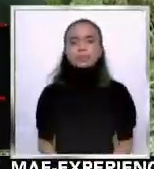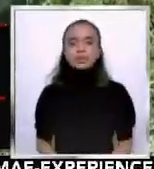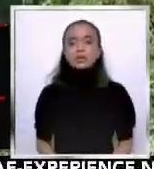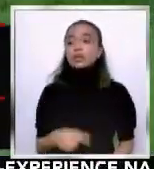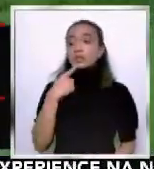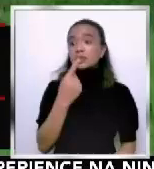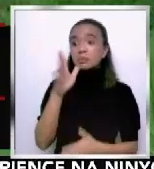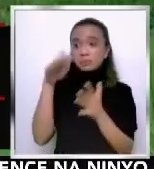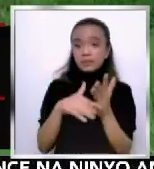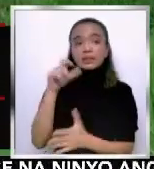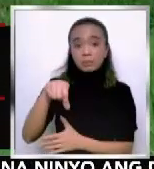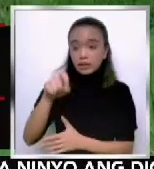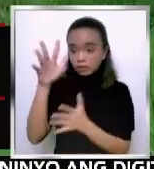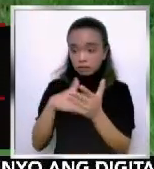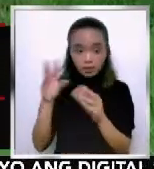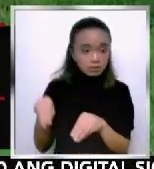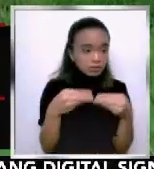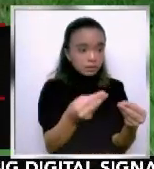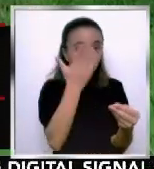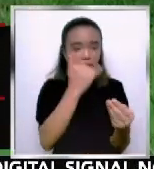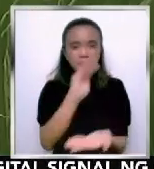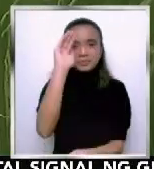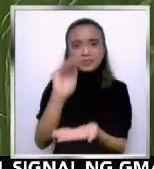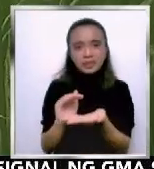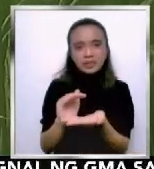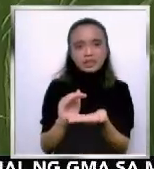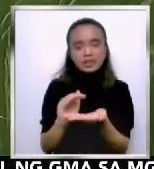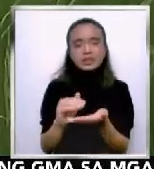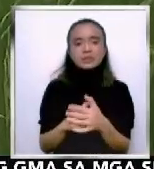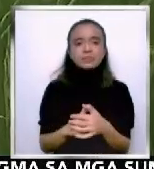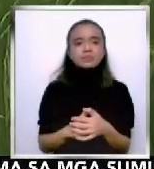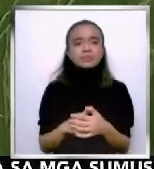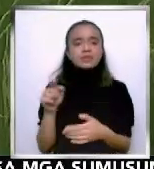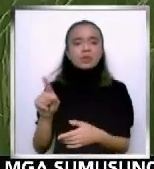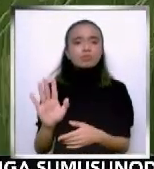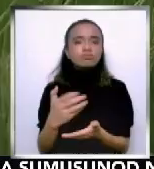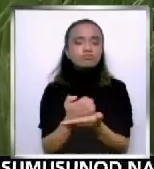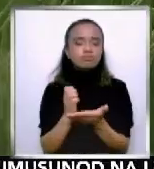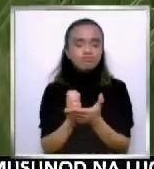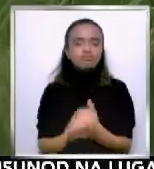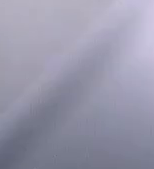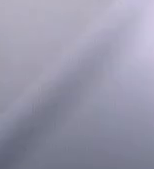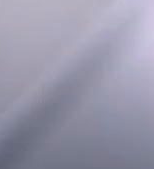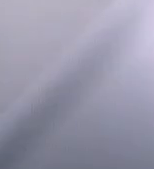dapat maibigay yon para at least mabawasan yung inputs nila. Rafi Tima nakatutok, 24